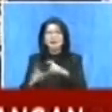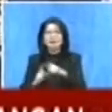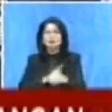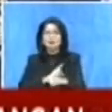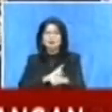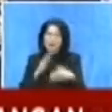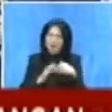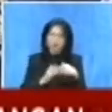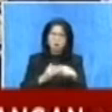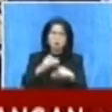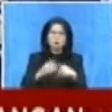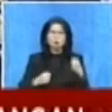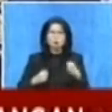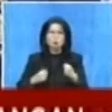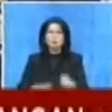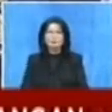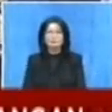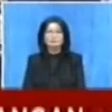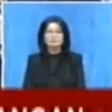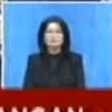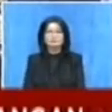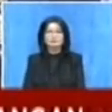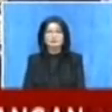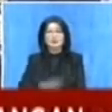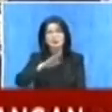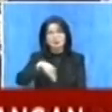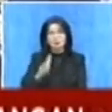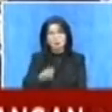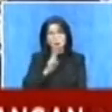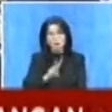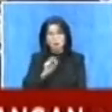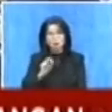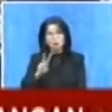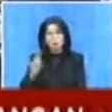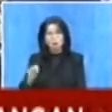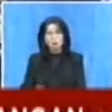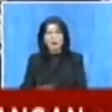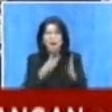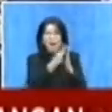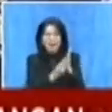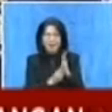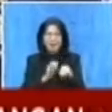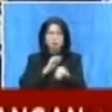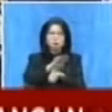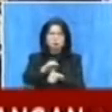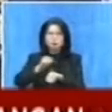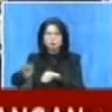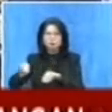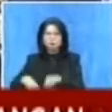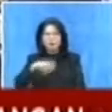terus diperkuat. Pada tahun 2022, anggaran transfer ke daerah dan dana